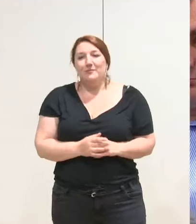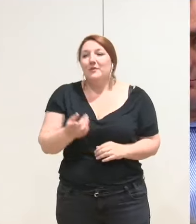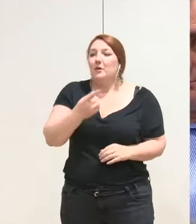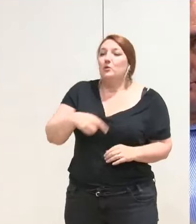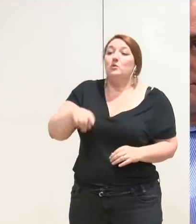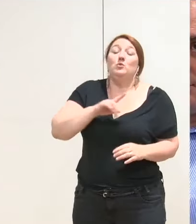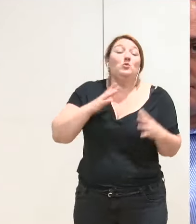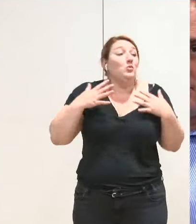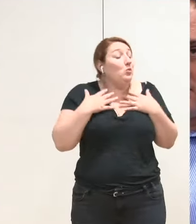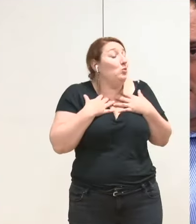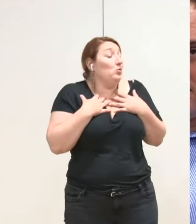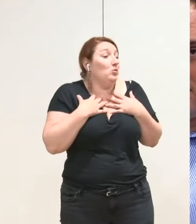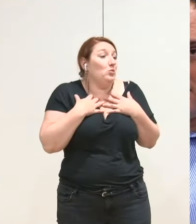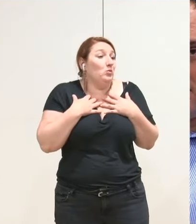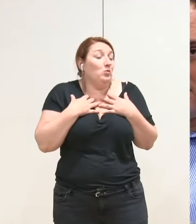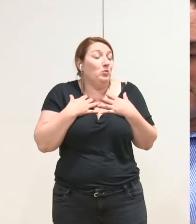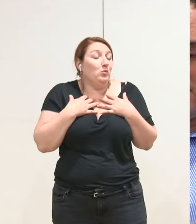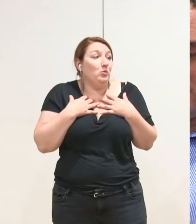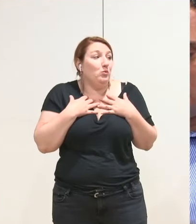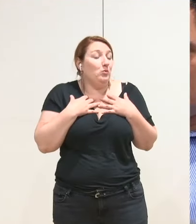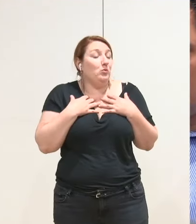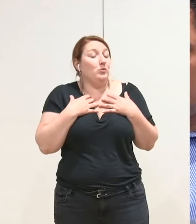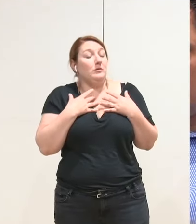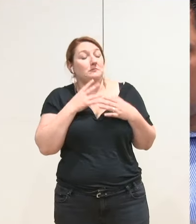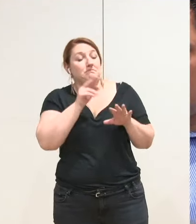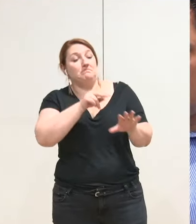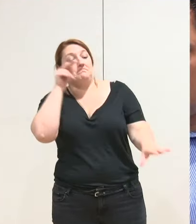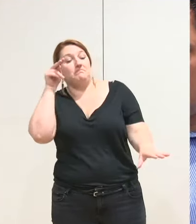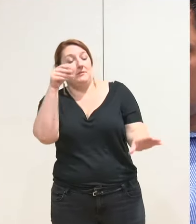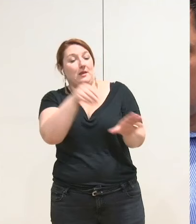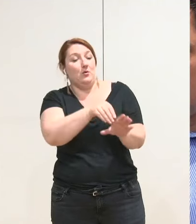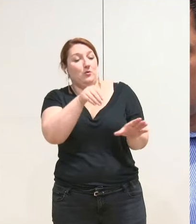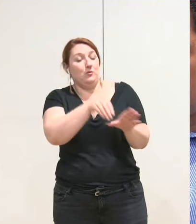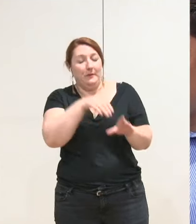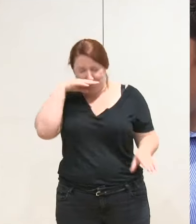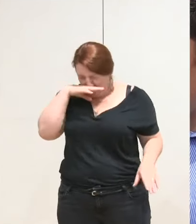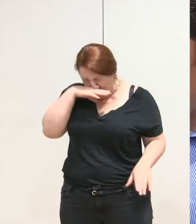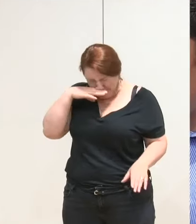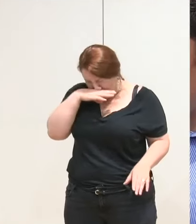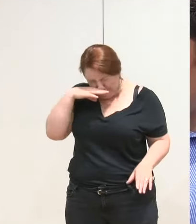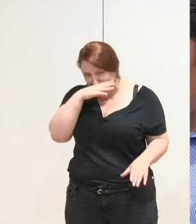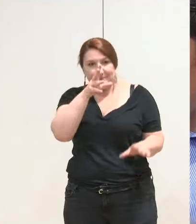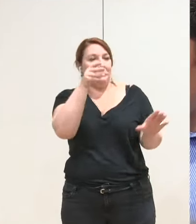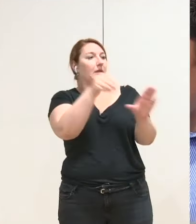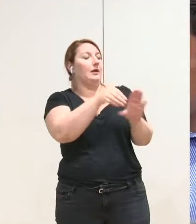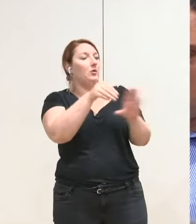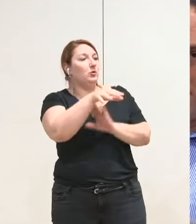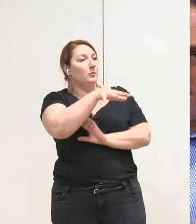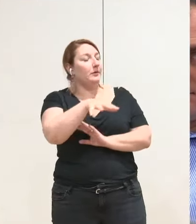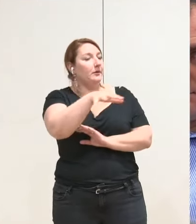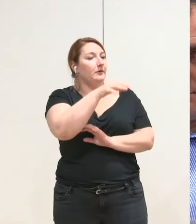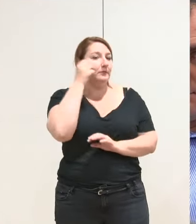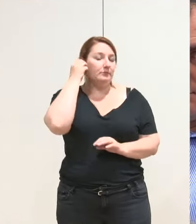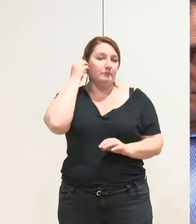nous considérons que ces économies sur ces post là elle ne elle